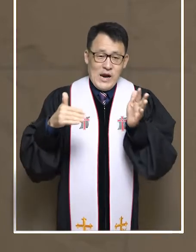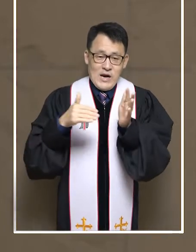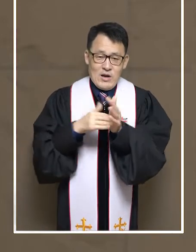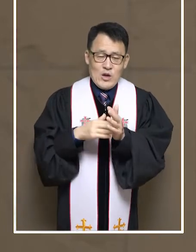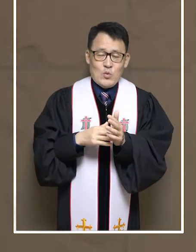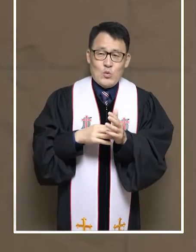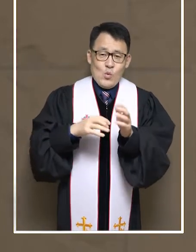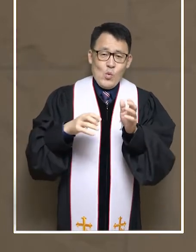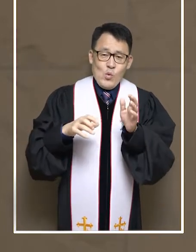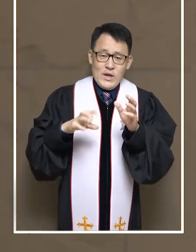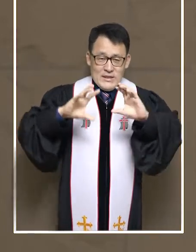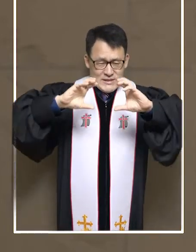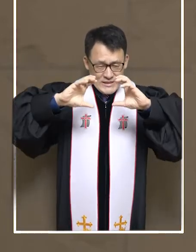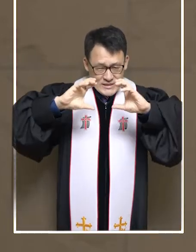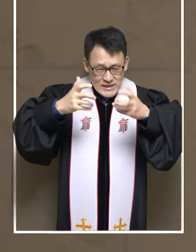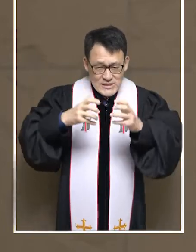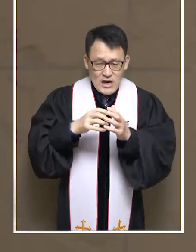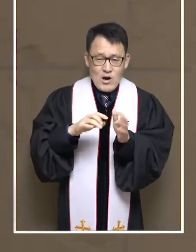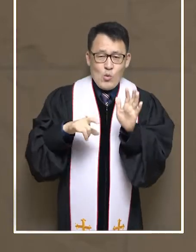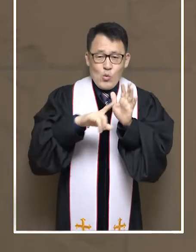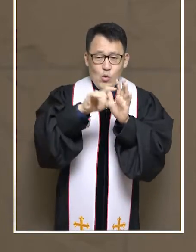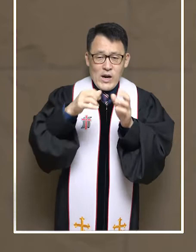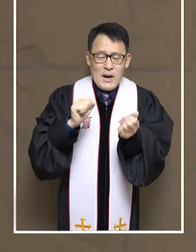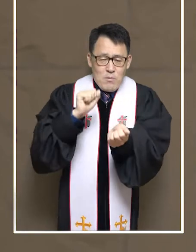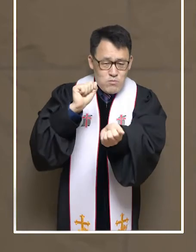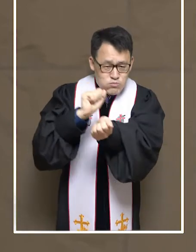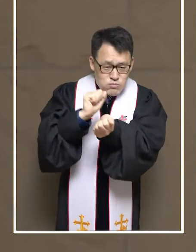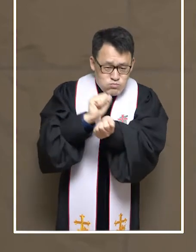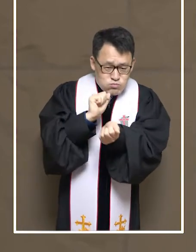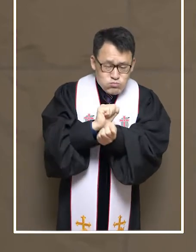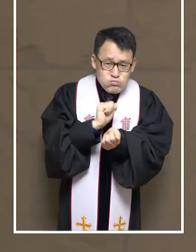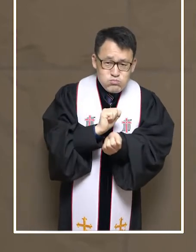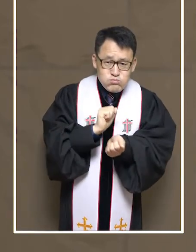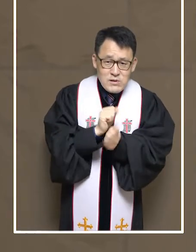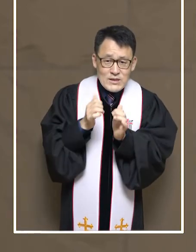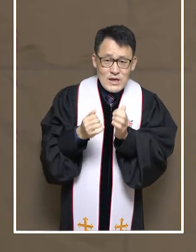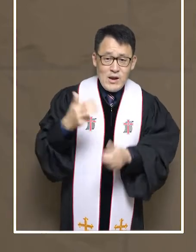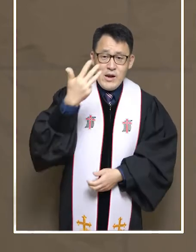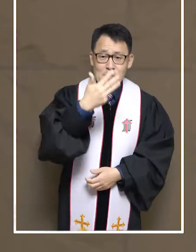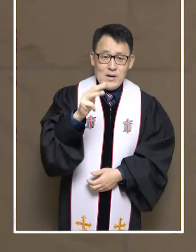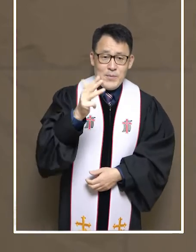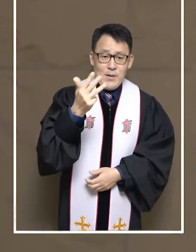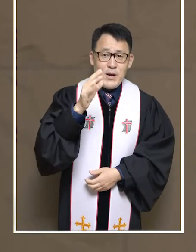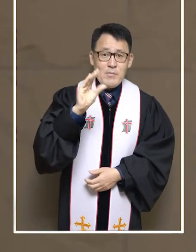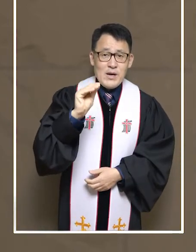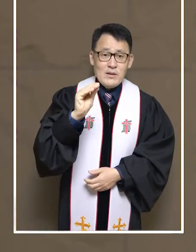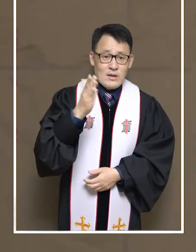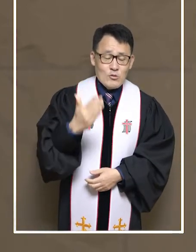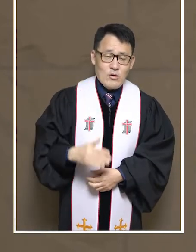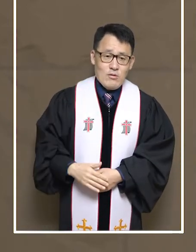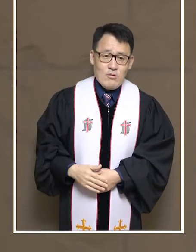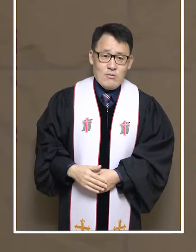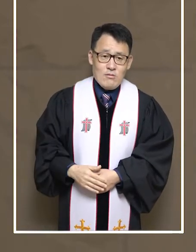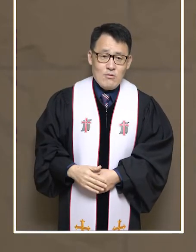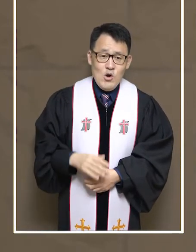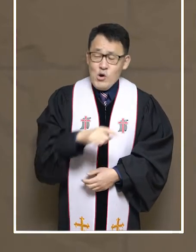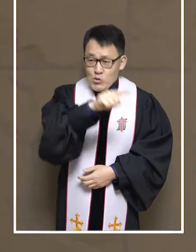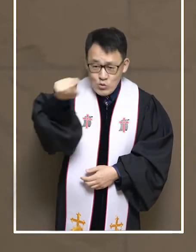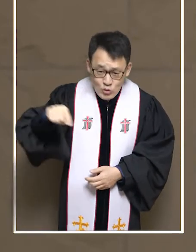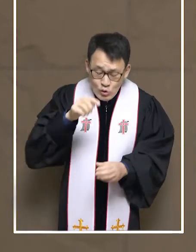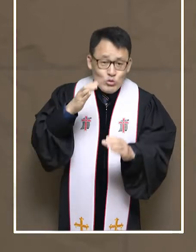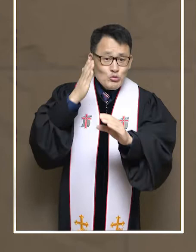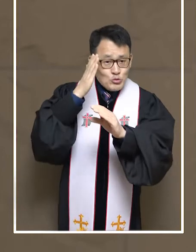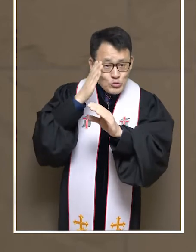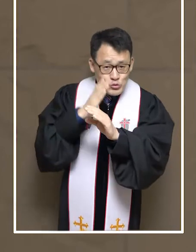여러분, 어제까지만 해도 전 세계에서 코로나에 감염된 사람이 8,800만여 명이